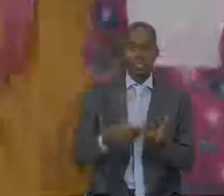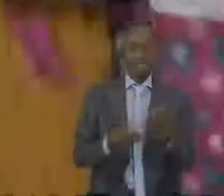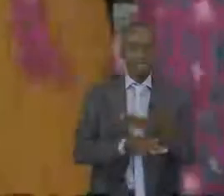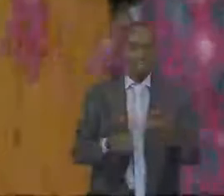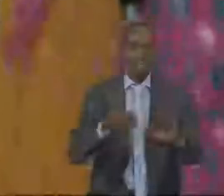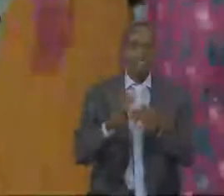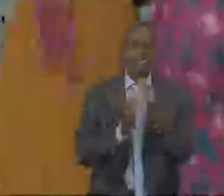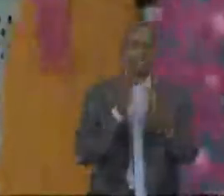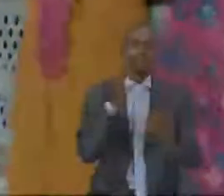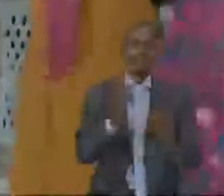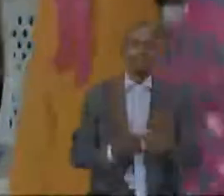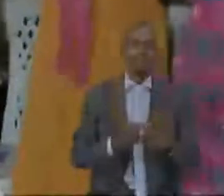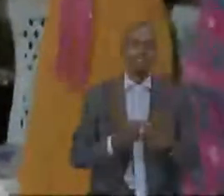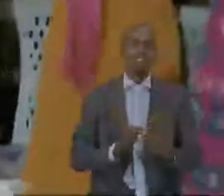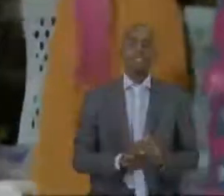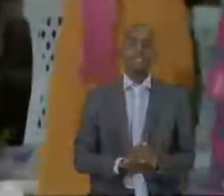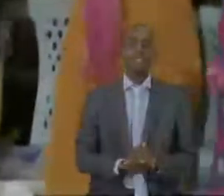Jésus.